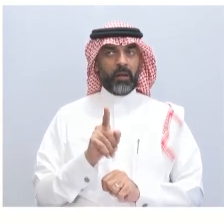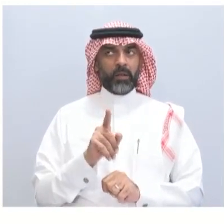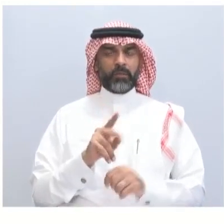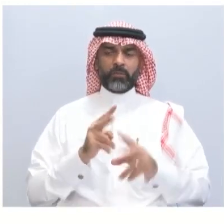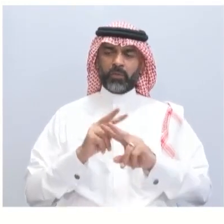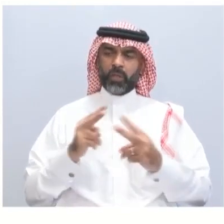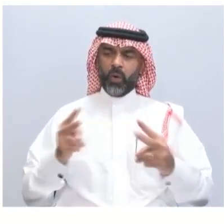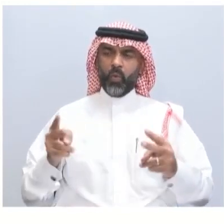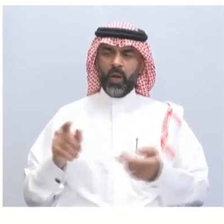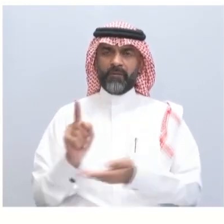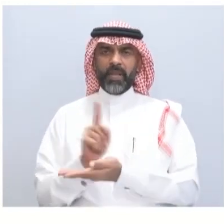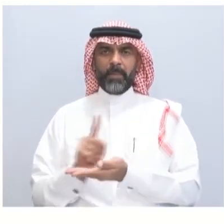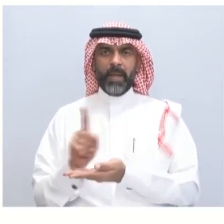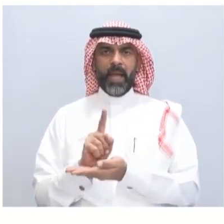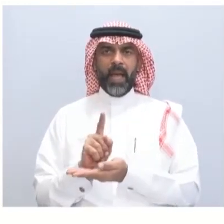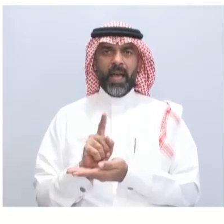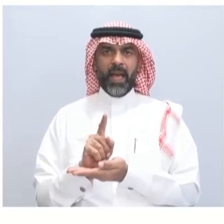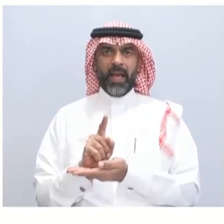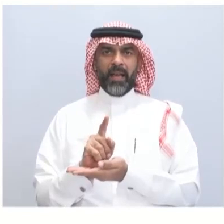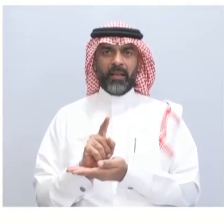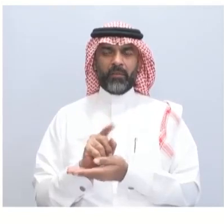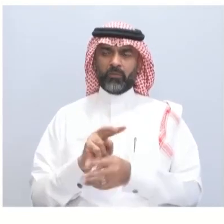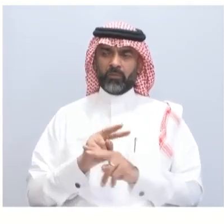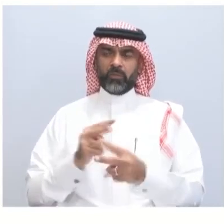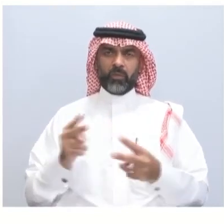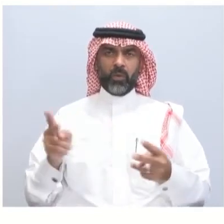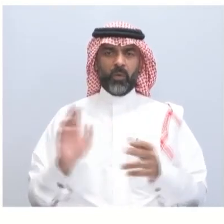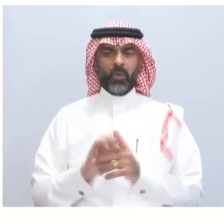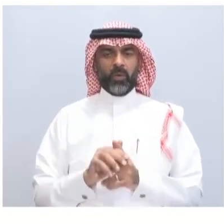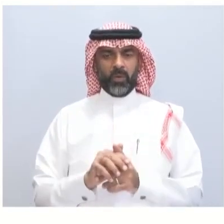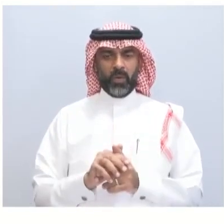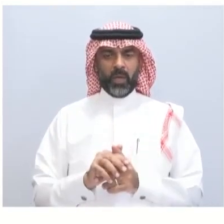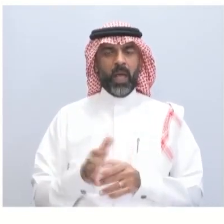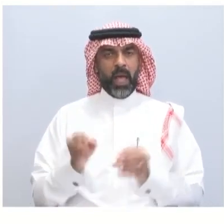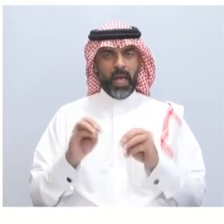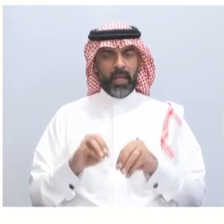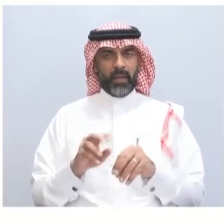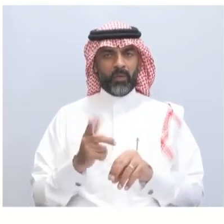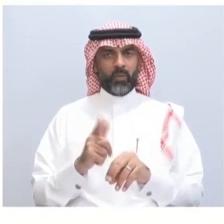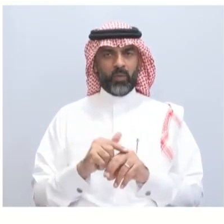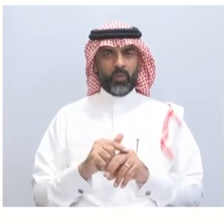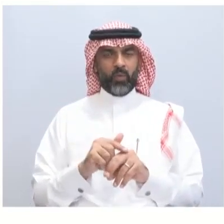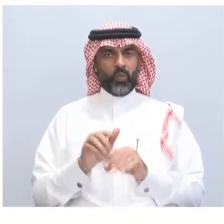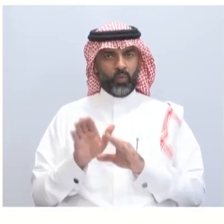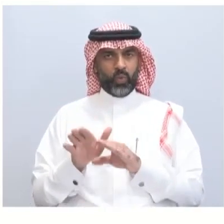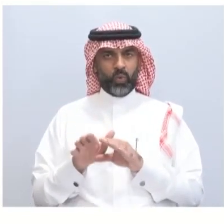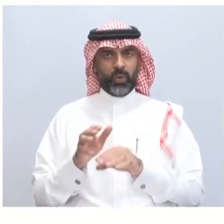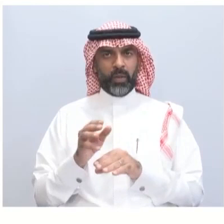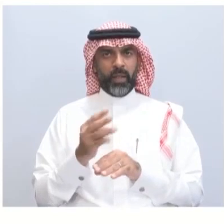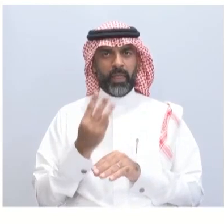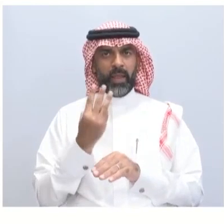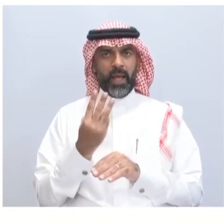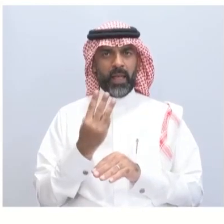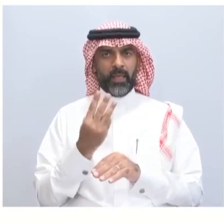الطبيعيه تنوع في المنتجات وغيرها ايضا وجود ثلاث